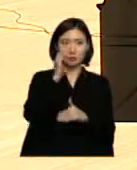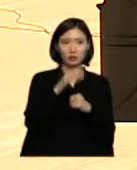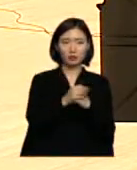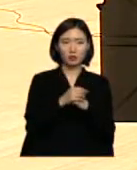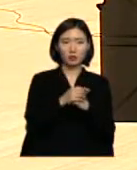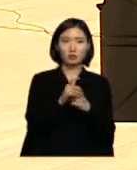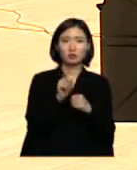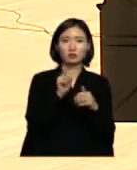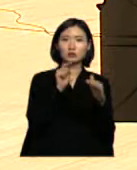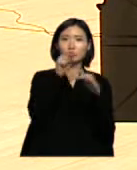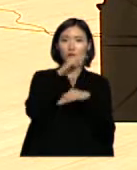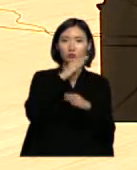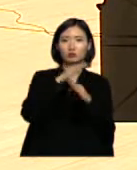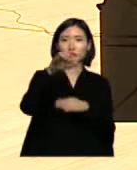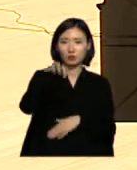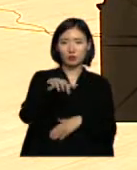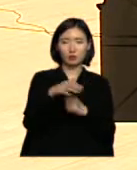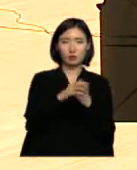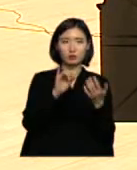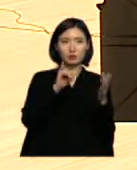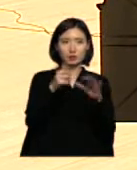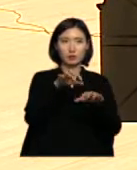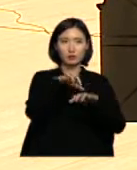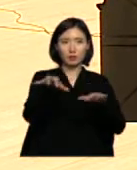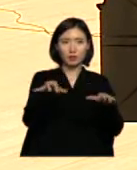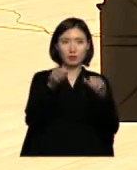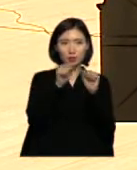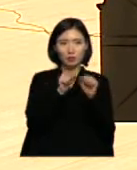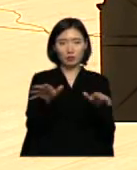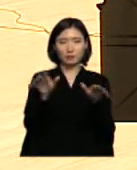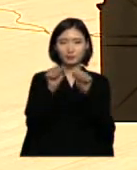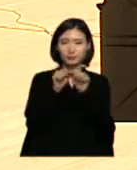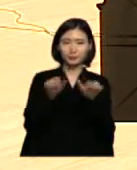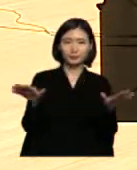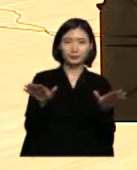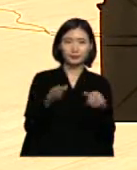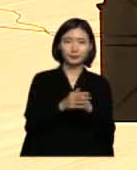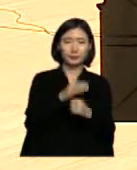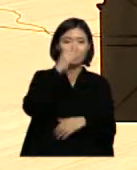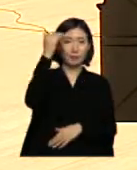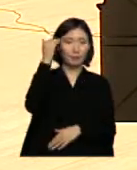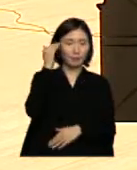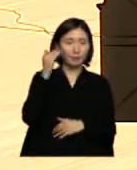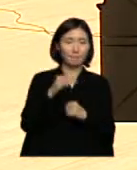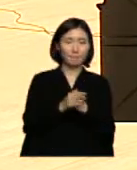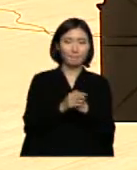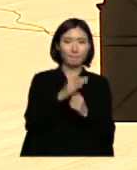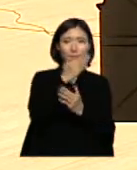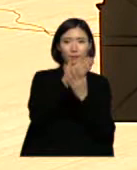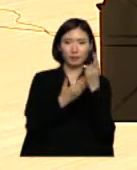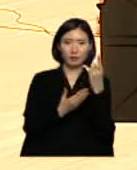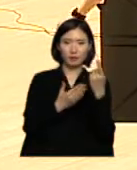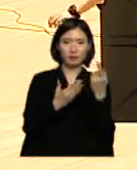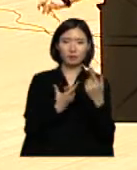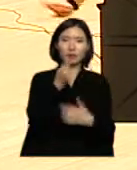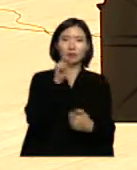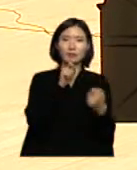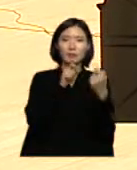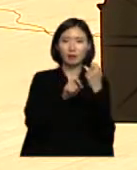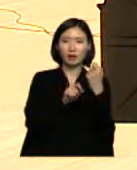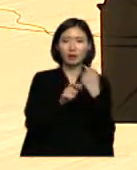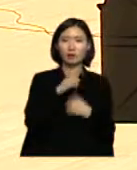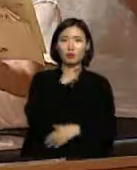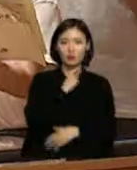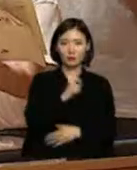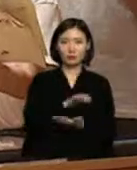저 북한까지 그리고 세계 전역에 널리 널리 퍼져 우리 대한민국의 통일이 앞당겨졌으면 하는